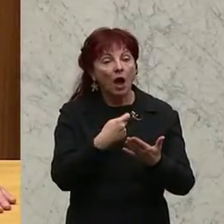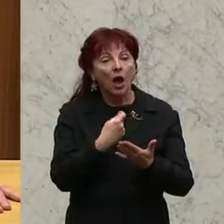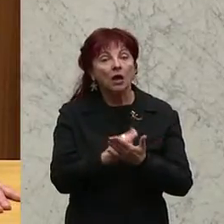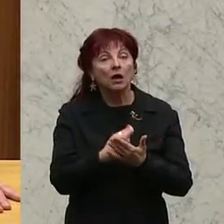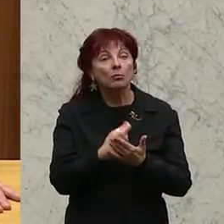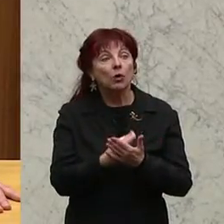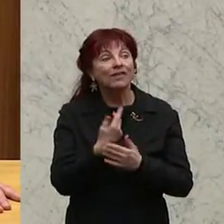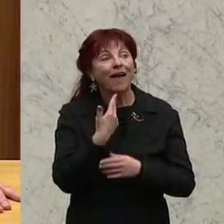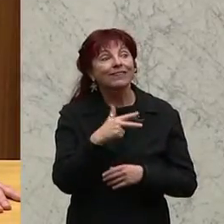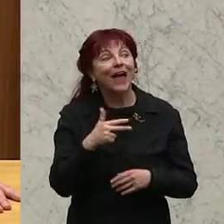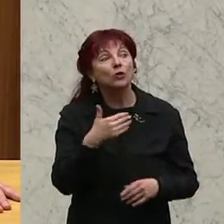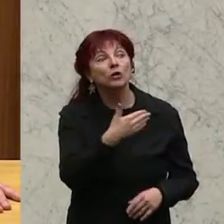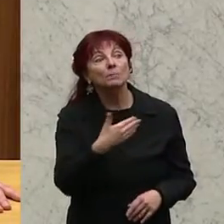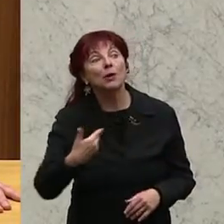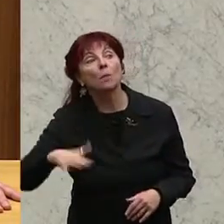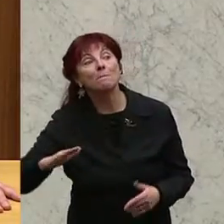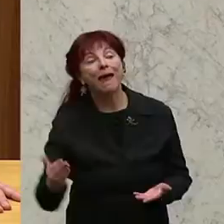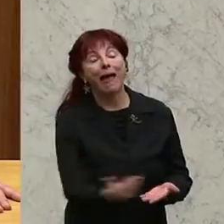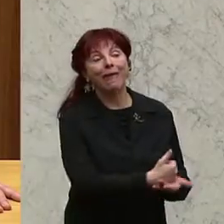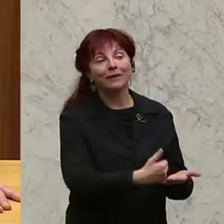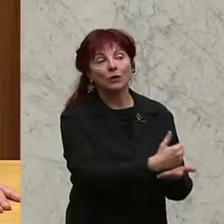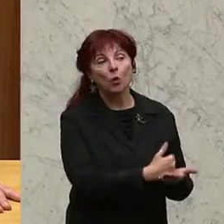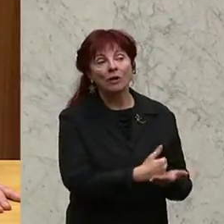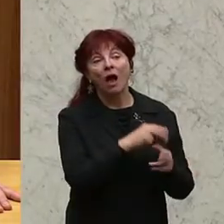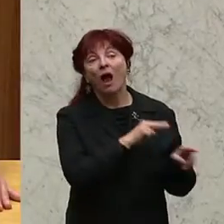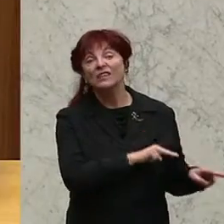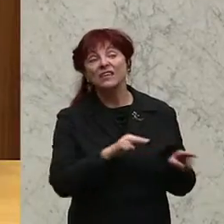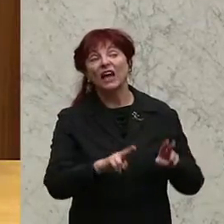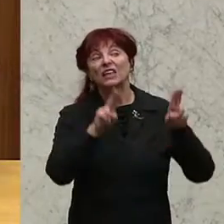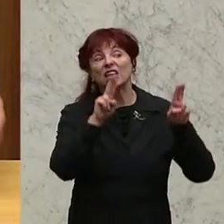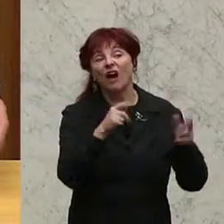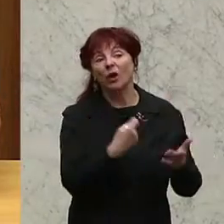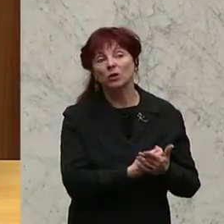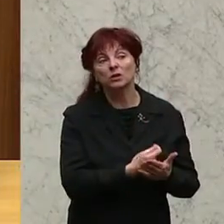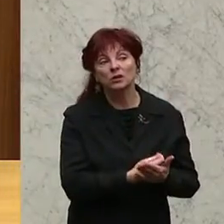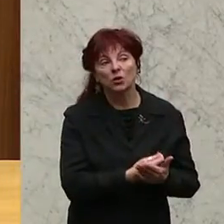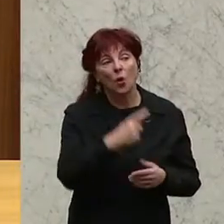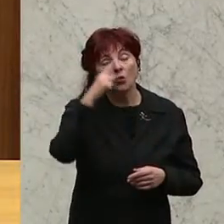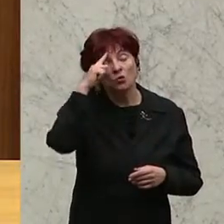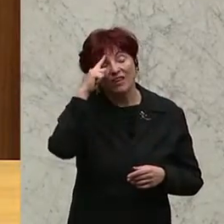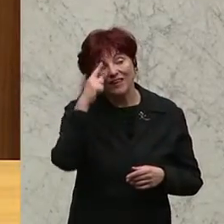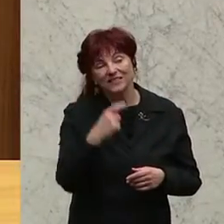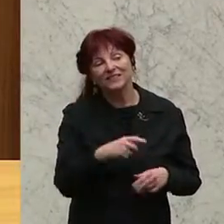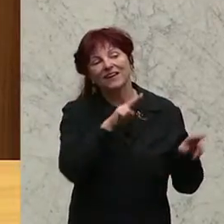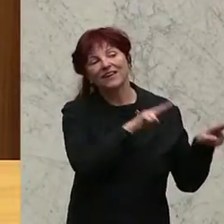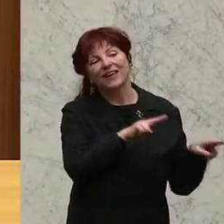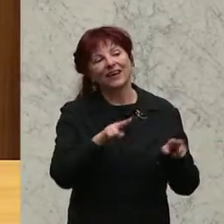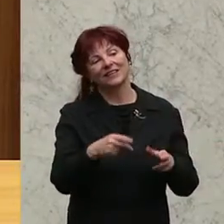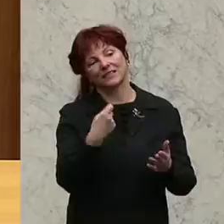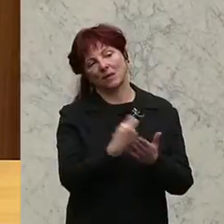300 Millionen mehr eingenommen werden, als die Gerichte tatsächlich kosten. Und wenn man weiß, dass die Gerichtsgebühren